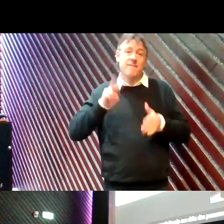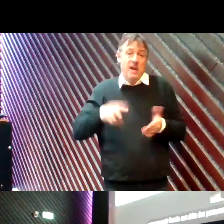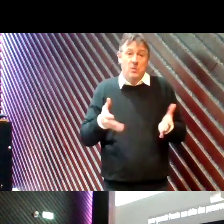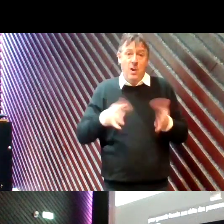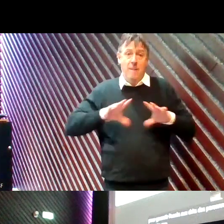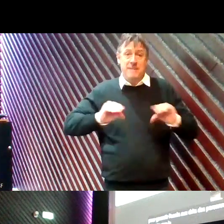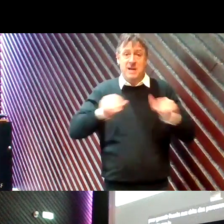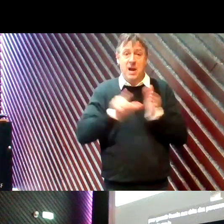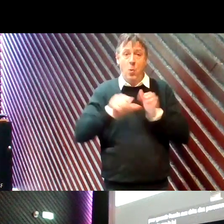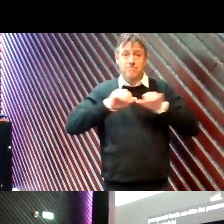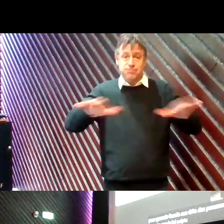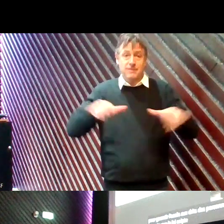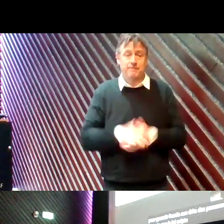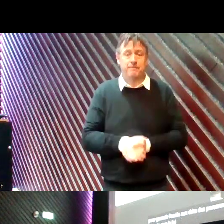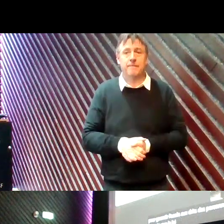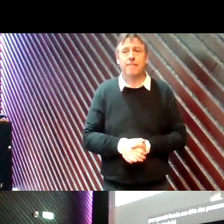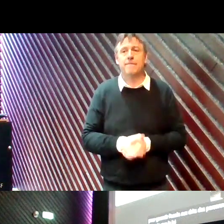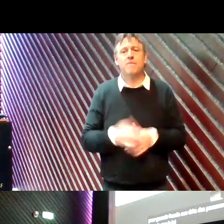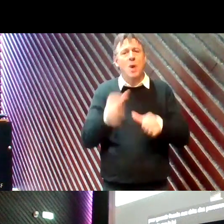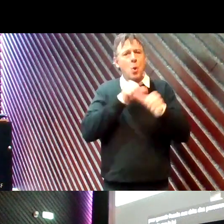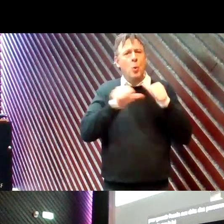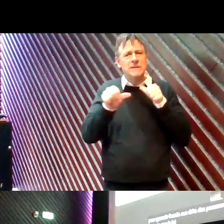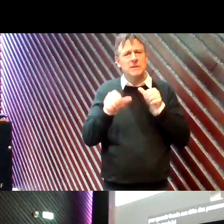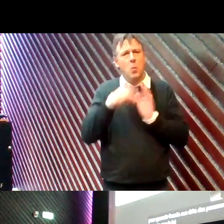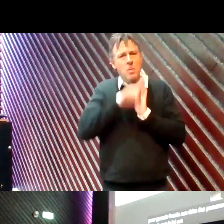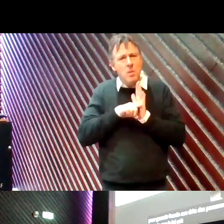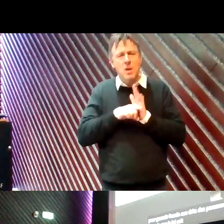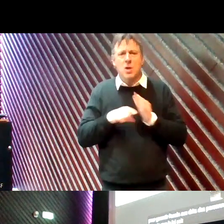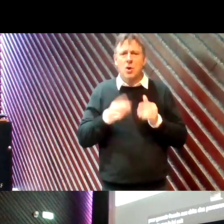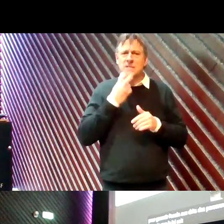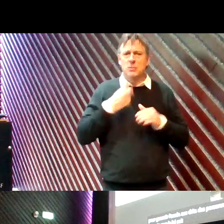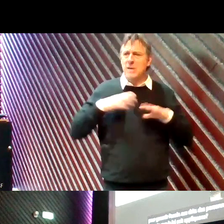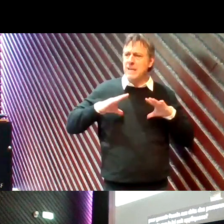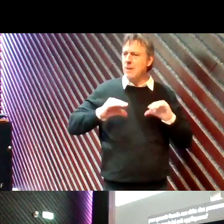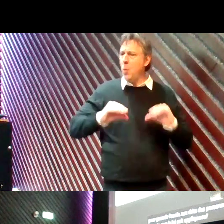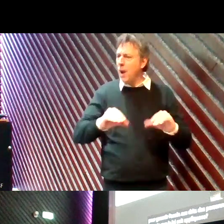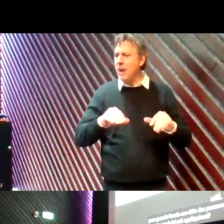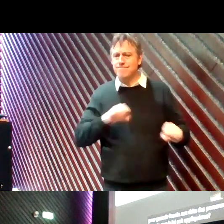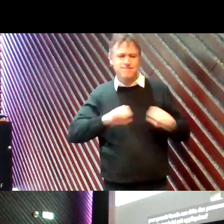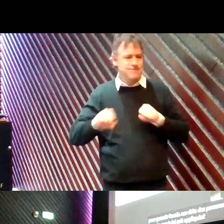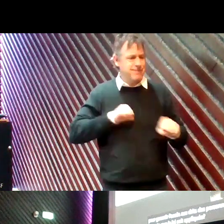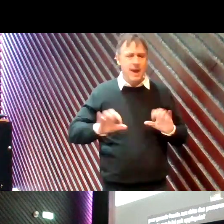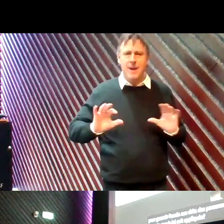Alors maintenant, sur la question de la citoyenneté, les conditions d'exercice de la citoyenneté, là, on touche vraiment